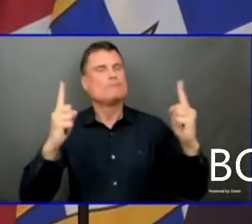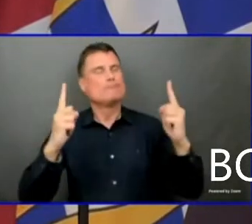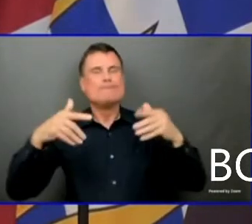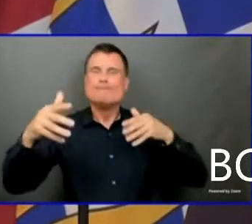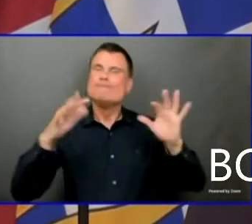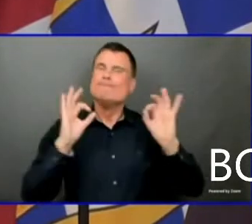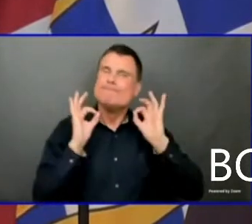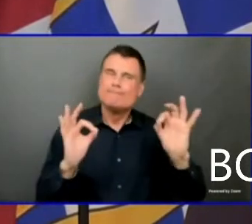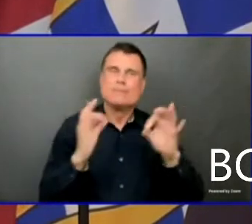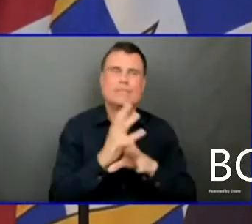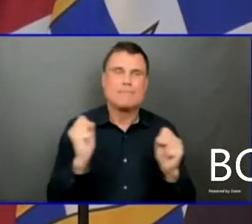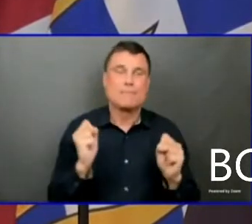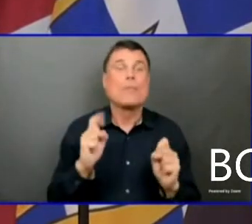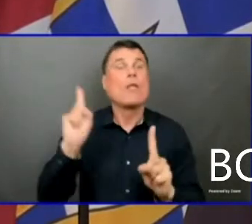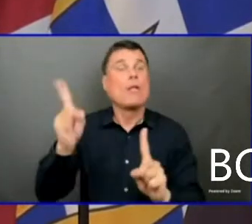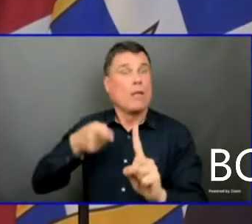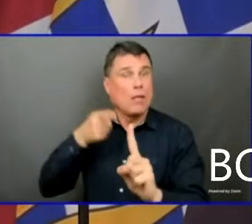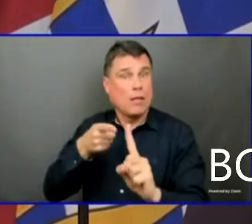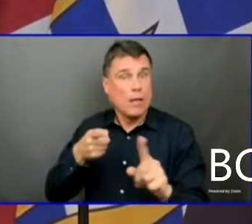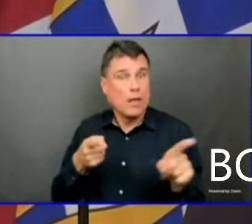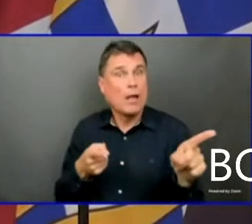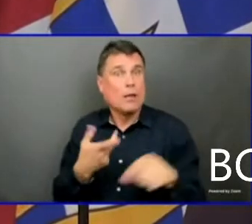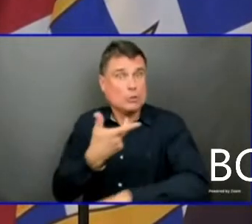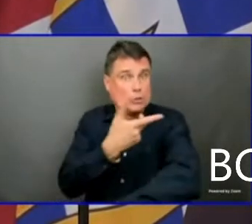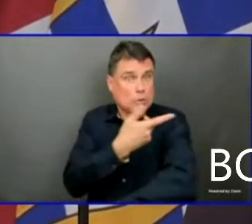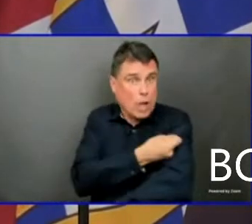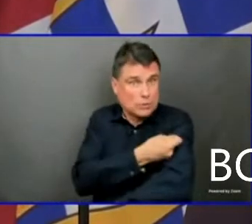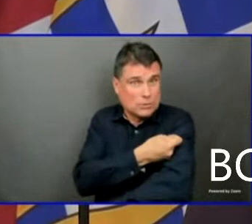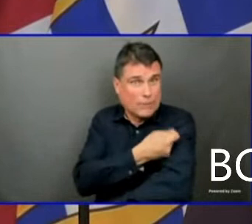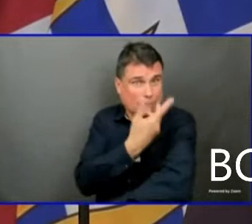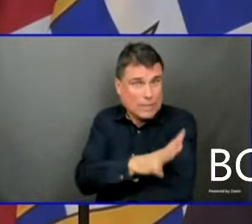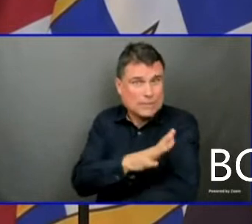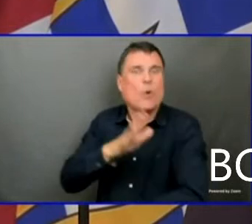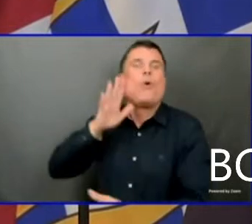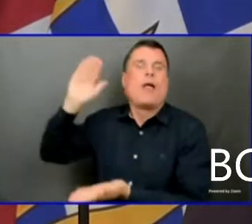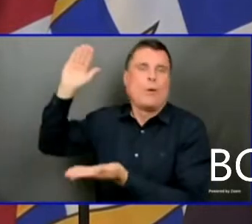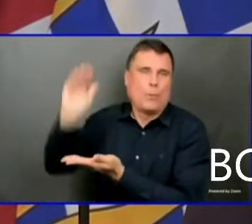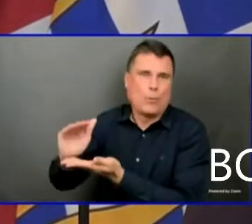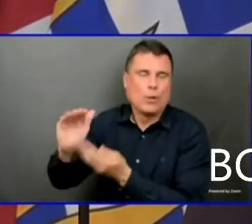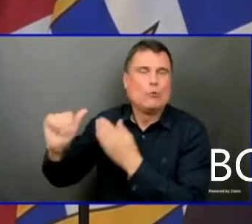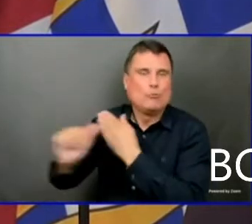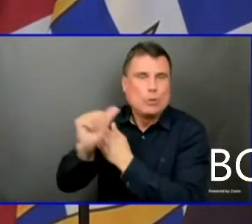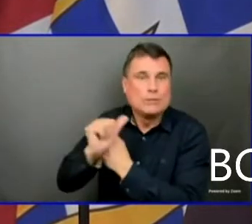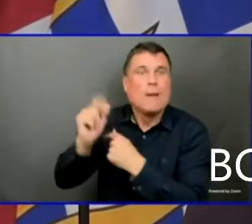这个安全不会 Next question, 风险会少。 Global News.